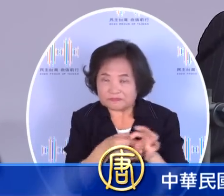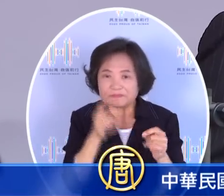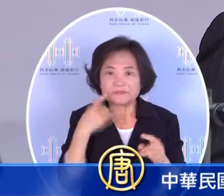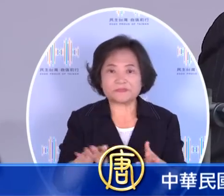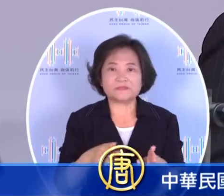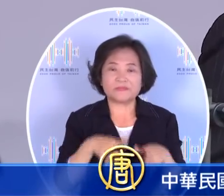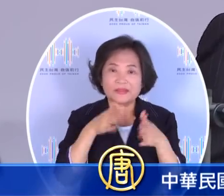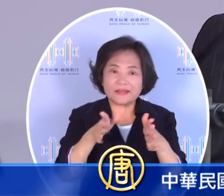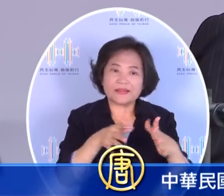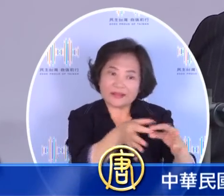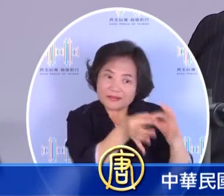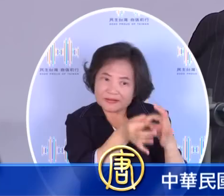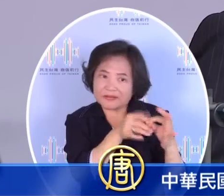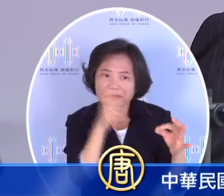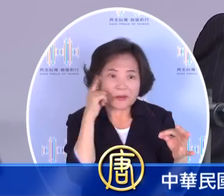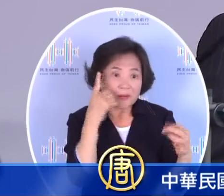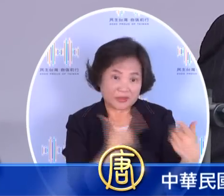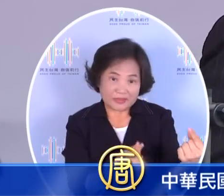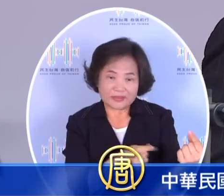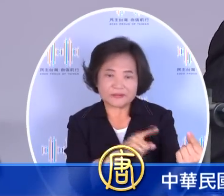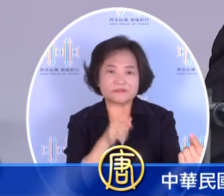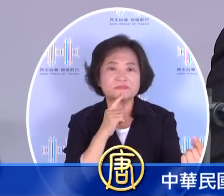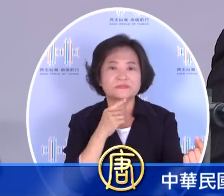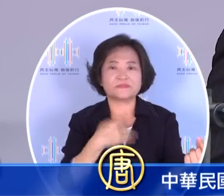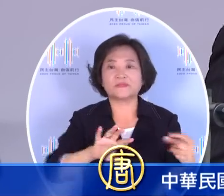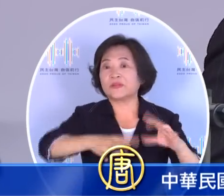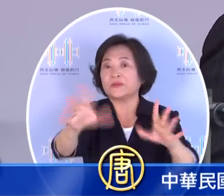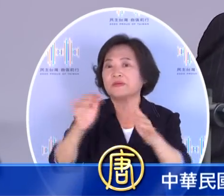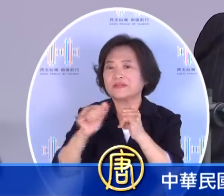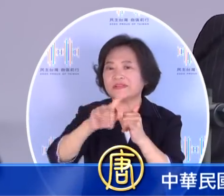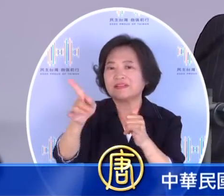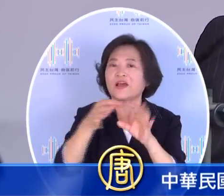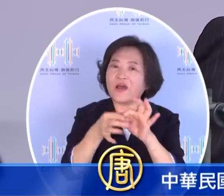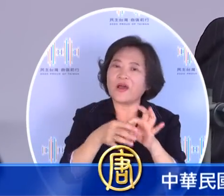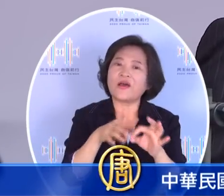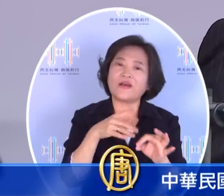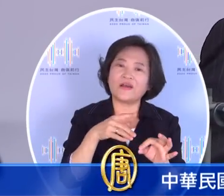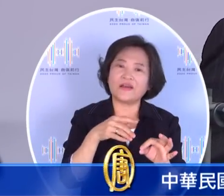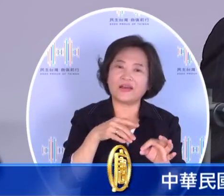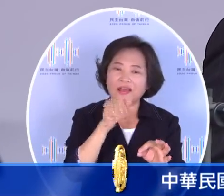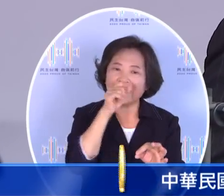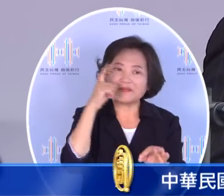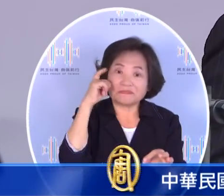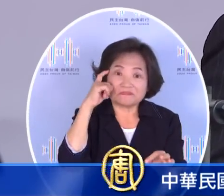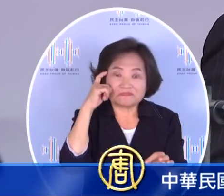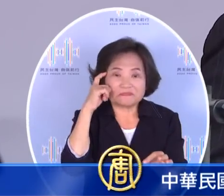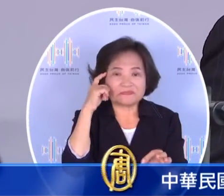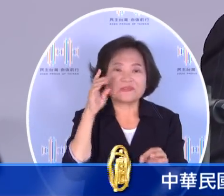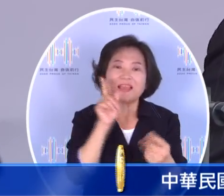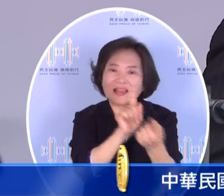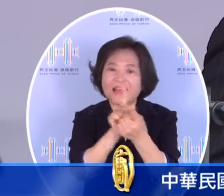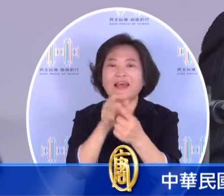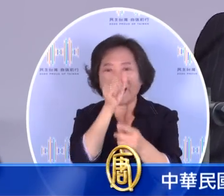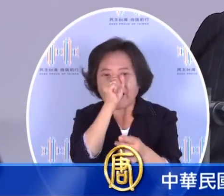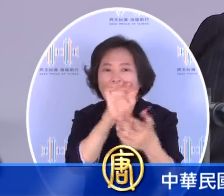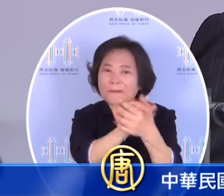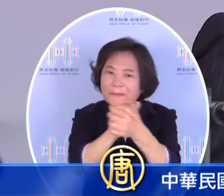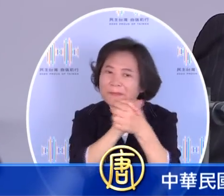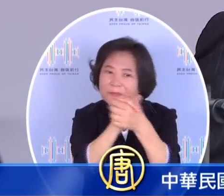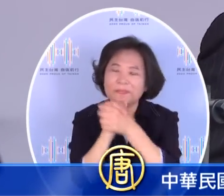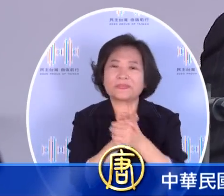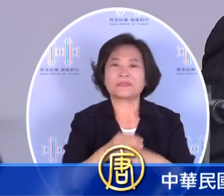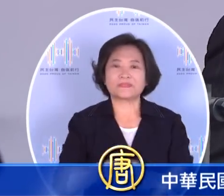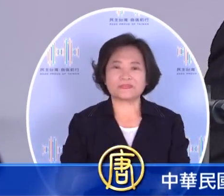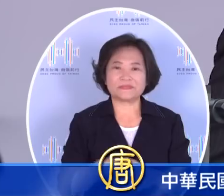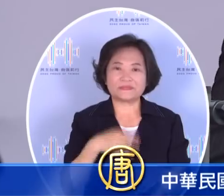值同盟的原则，在国际社会广结善缘，并且跟理念相近和有我的国家